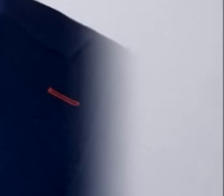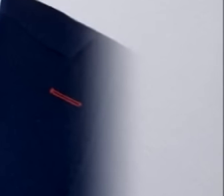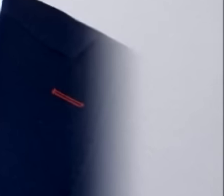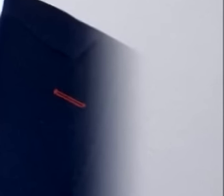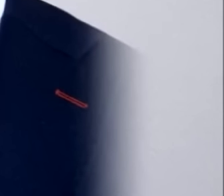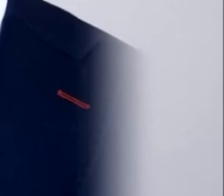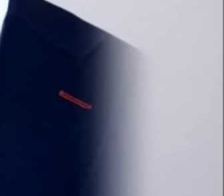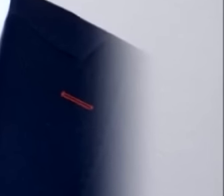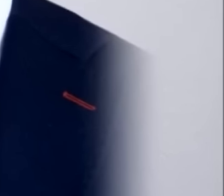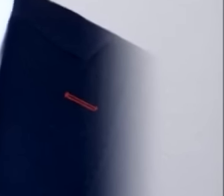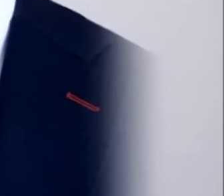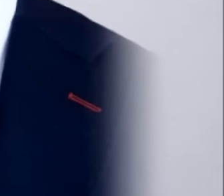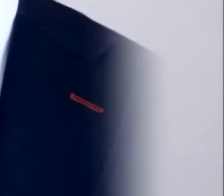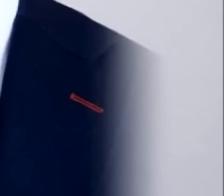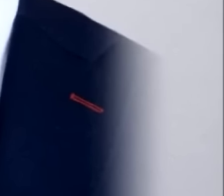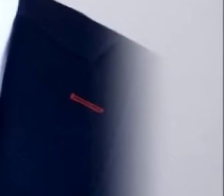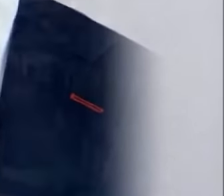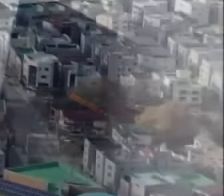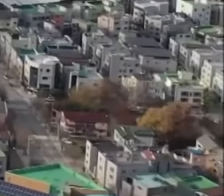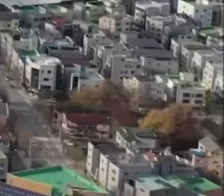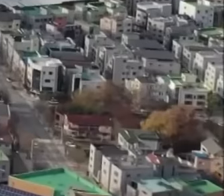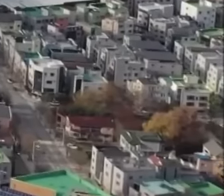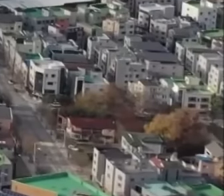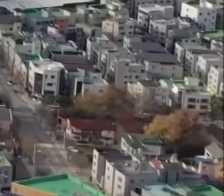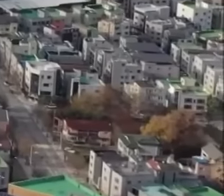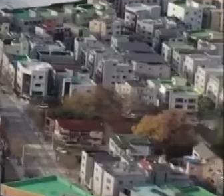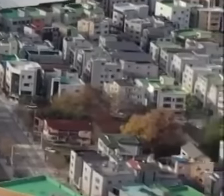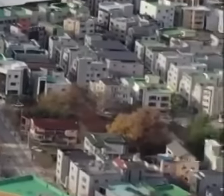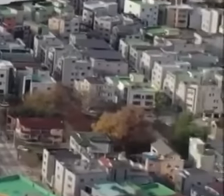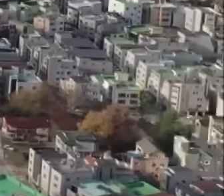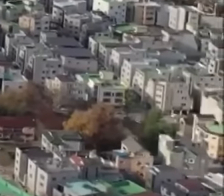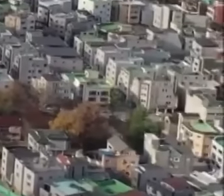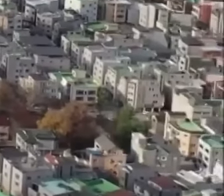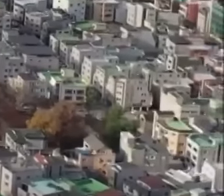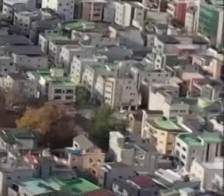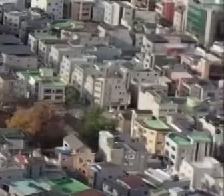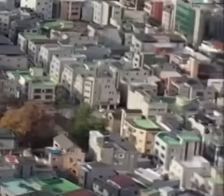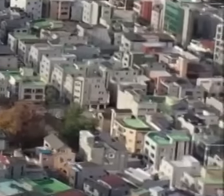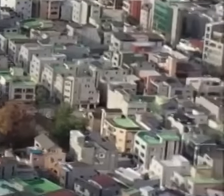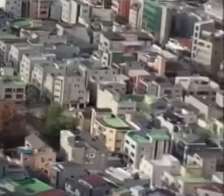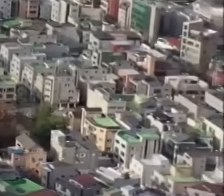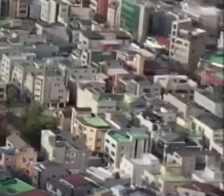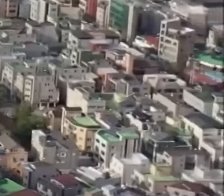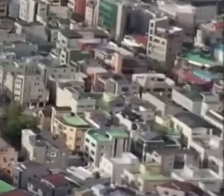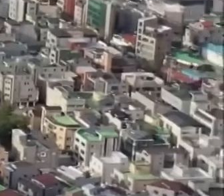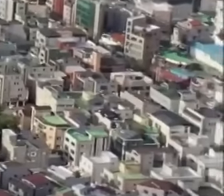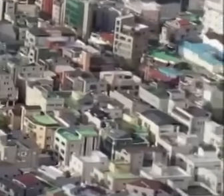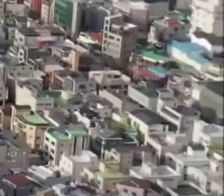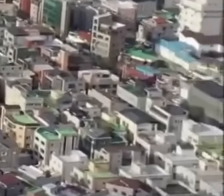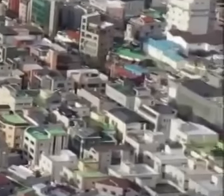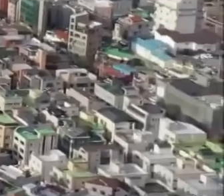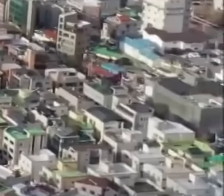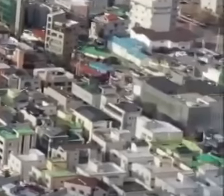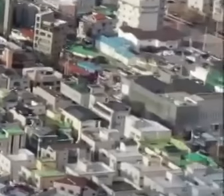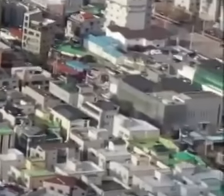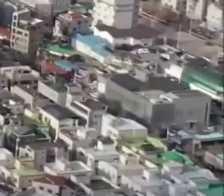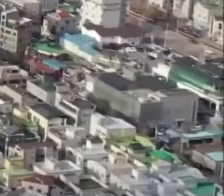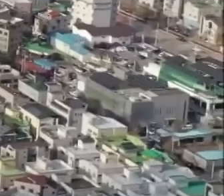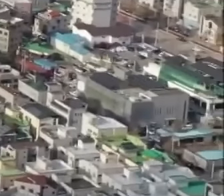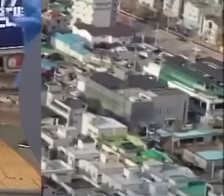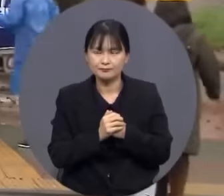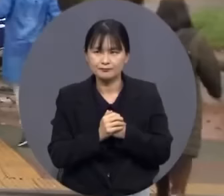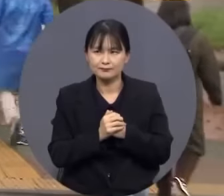보였던 1차 조사와 달리 정부 여당 견제론 오차범위 안에서 많았습니다 MBC 뉴스 황구선